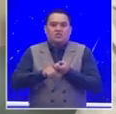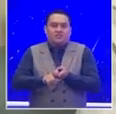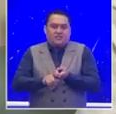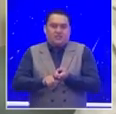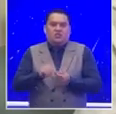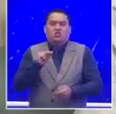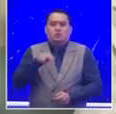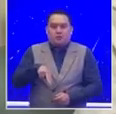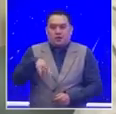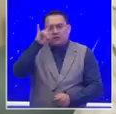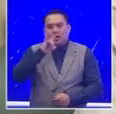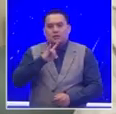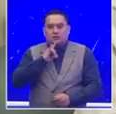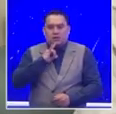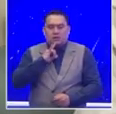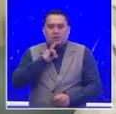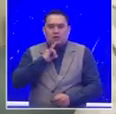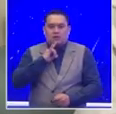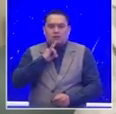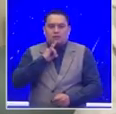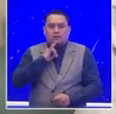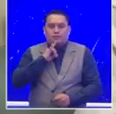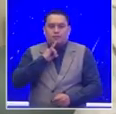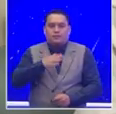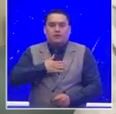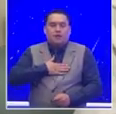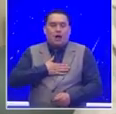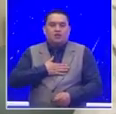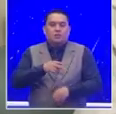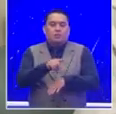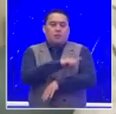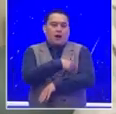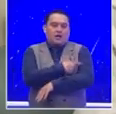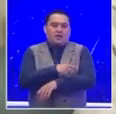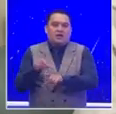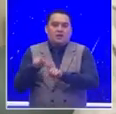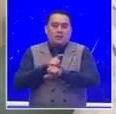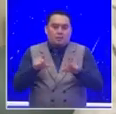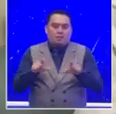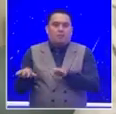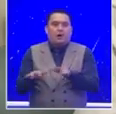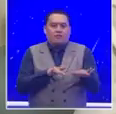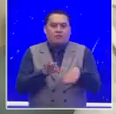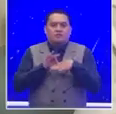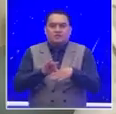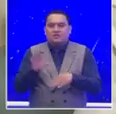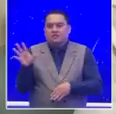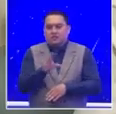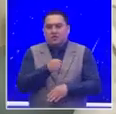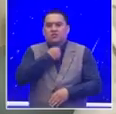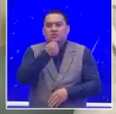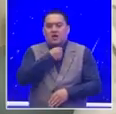внедрением чрезвычайного положения в Республике Казахстан, значит, в нашей поликлинике проводятся все мероприятия, чтобы пациентам